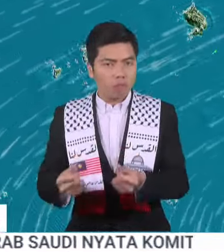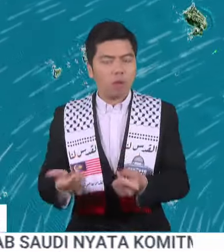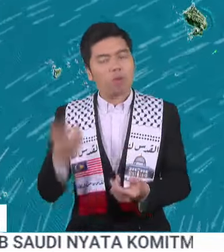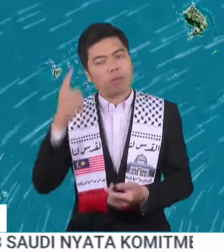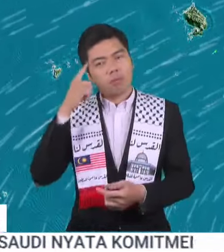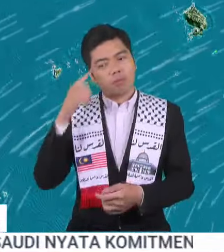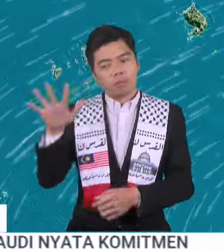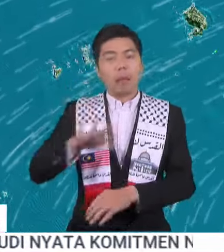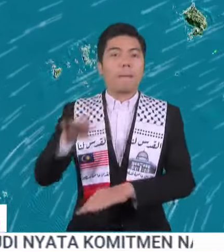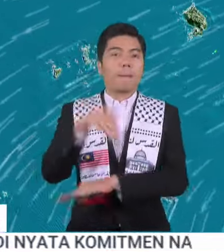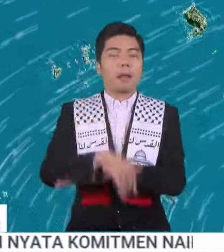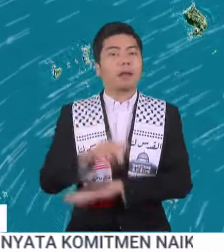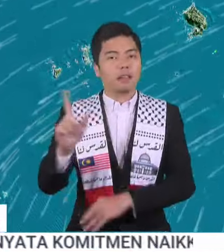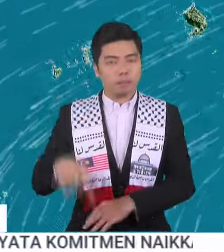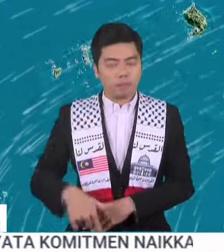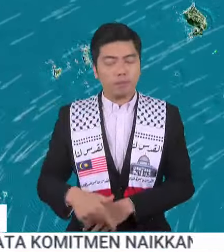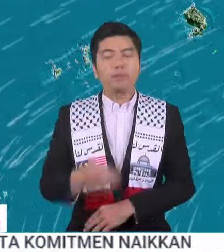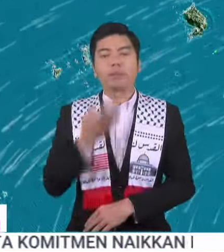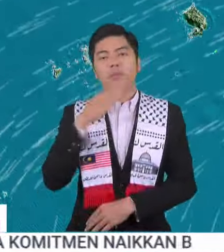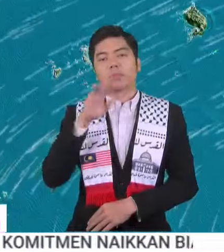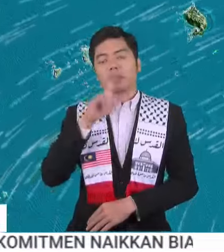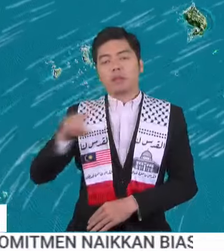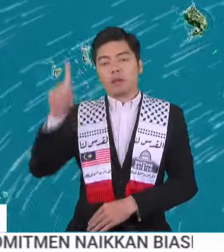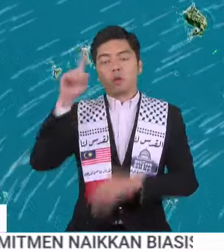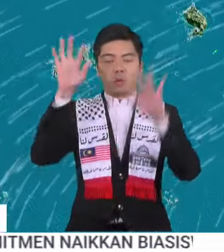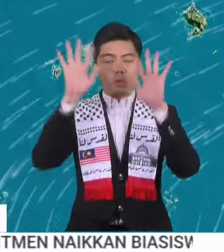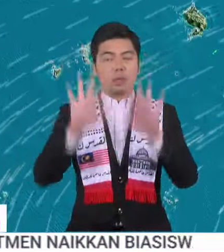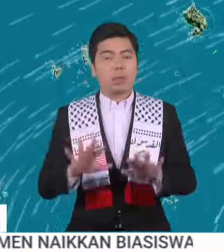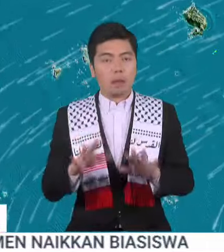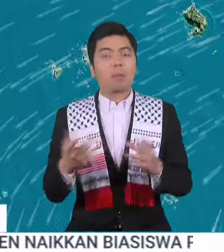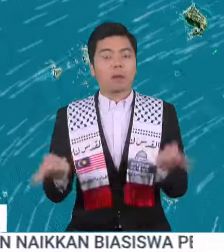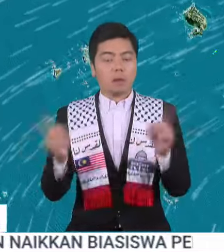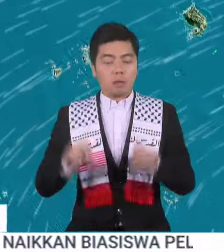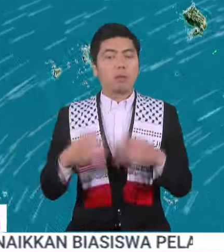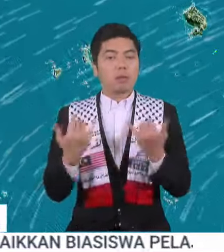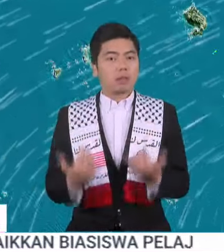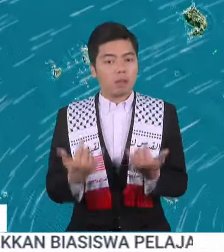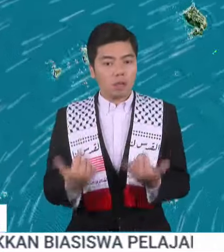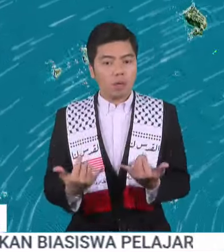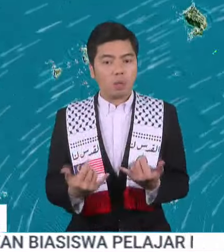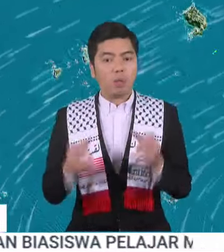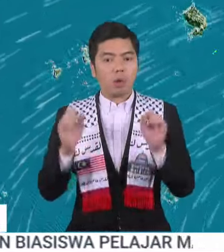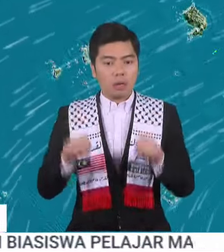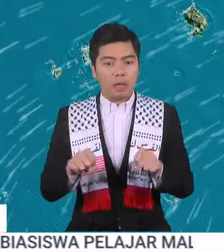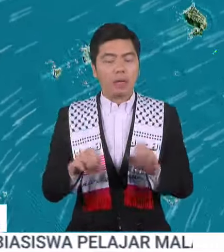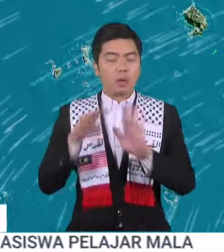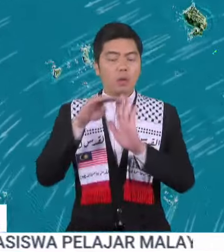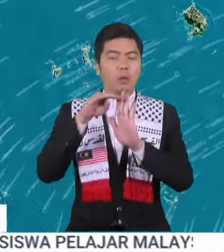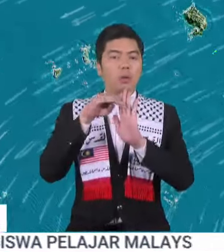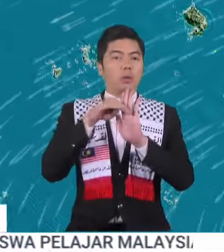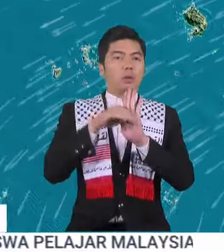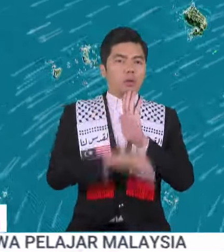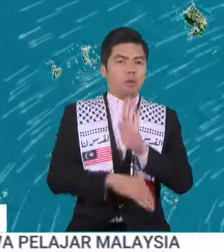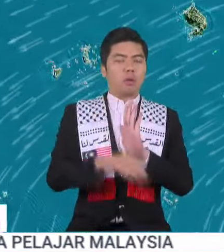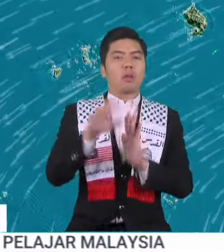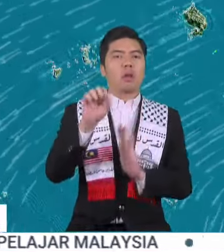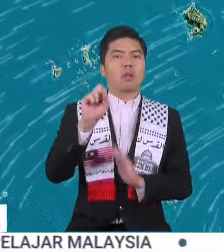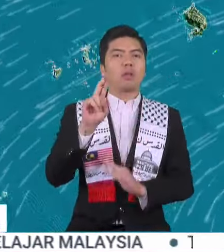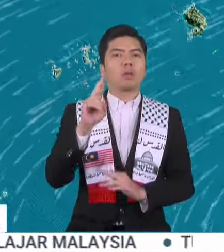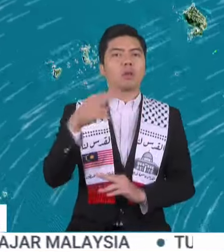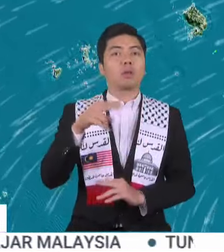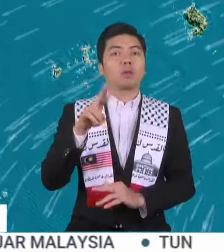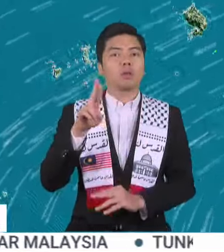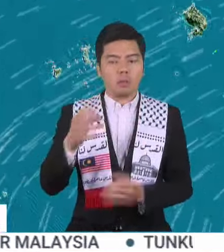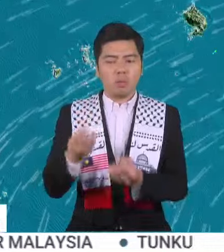menjelang malam nanti. Dan alhamdulillah, keadaan hujan yang berlaku pada petang ini boleh menurunkan suhu di kebanyakan